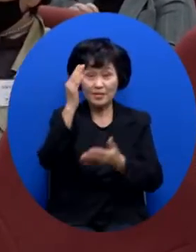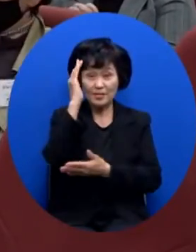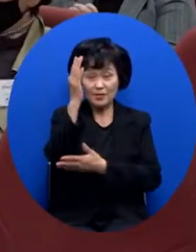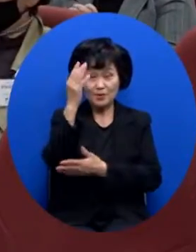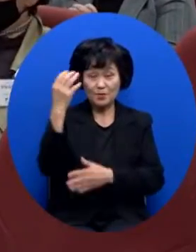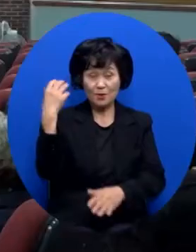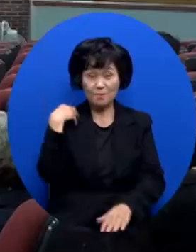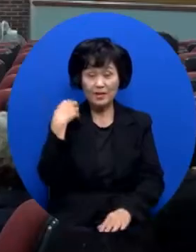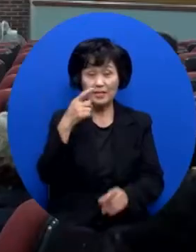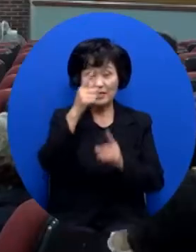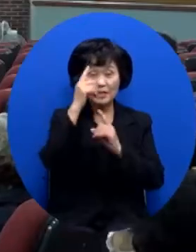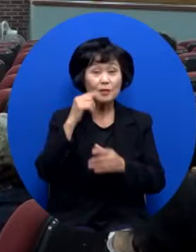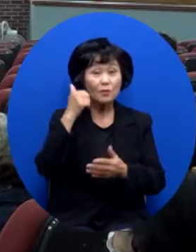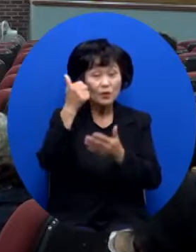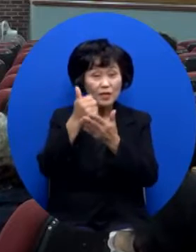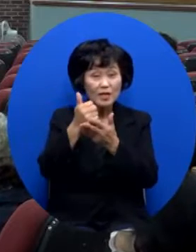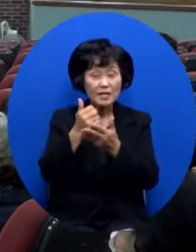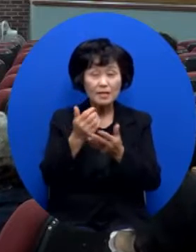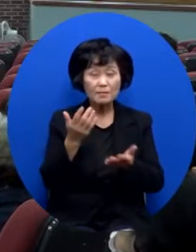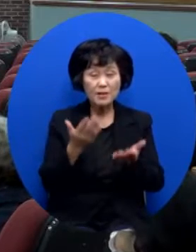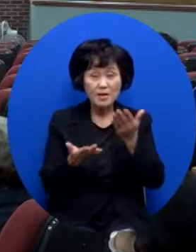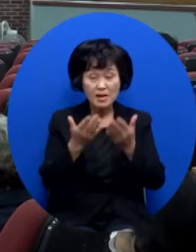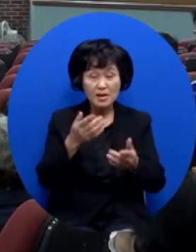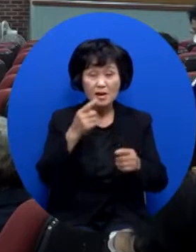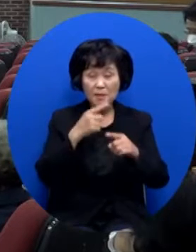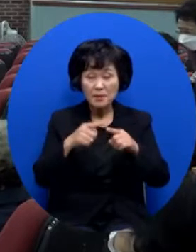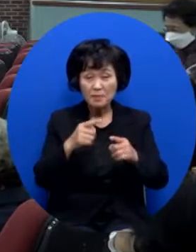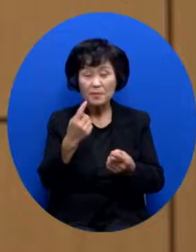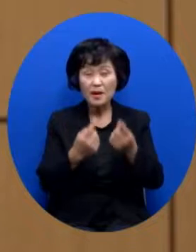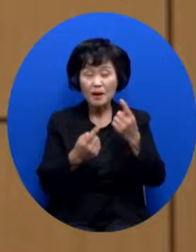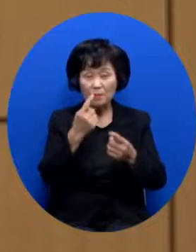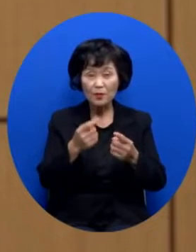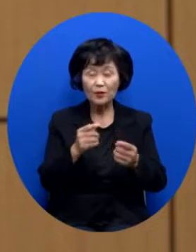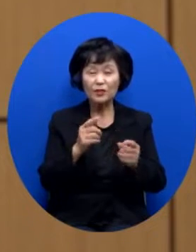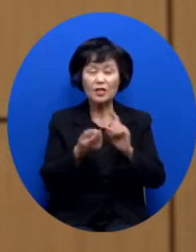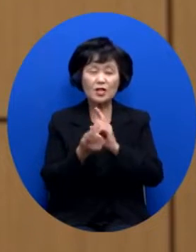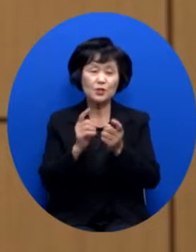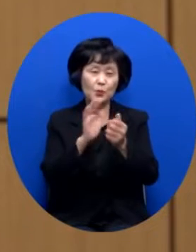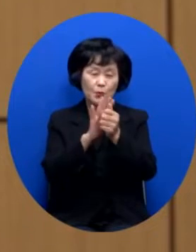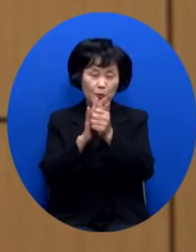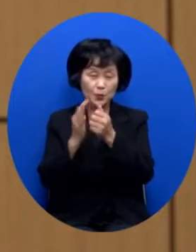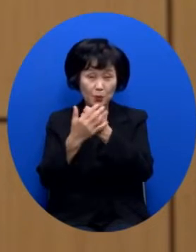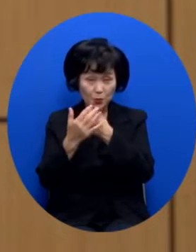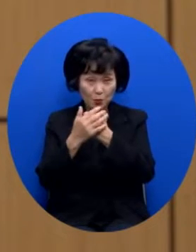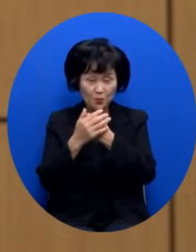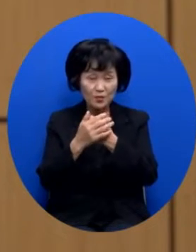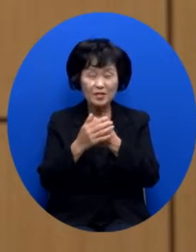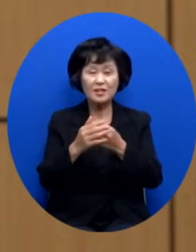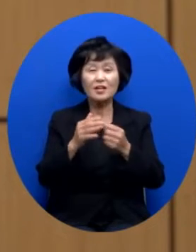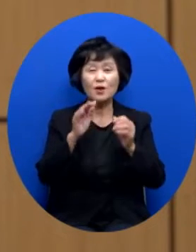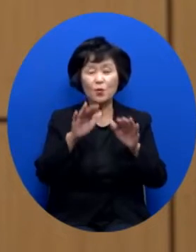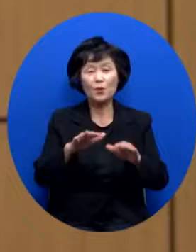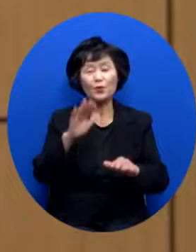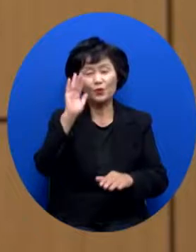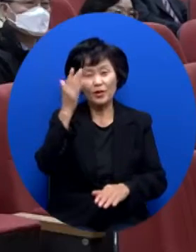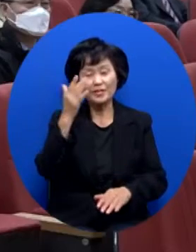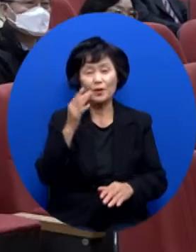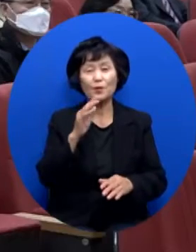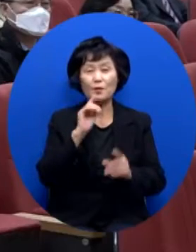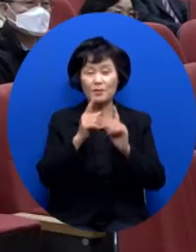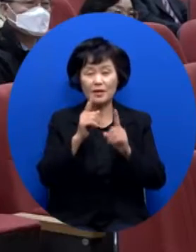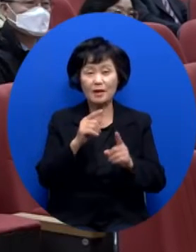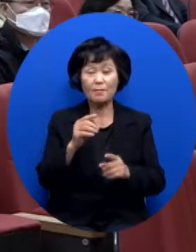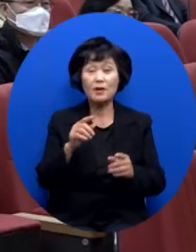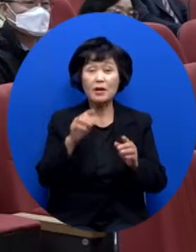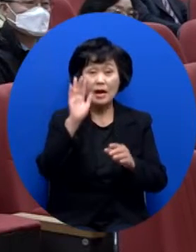이순창 목사는 비판보다는 기도와 축복을 서로 나누는 동문이 되자며 영남신대 출신이 한국교회의 미래를 만들어가고